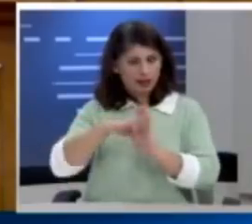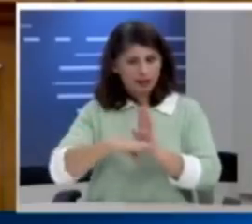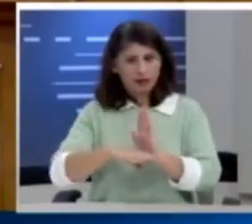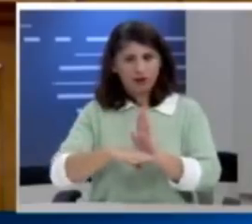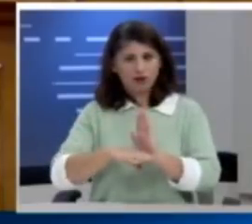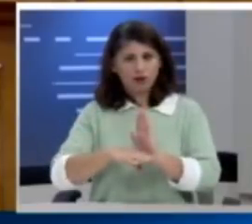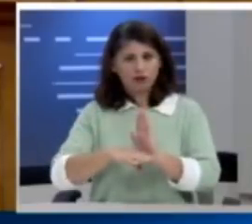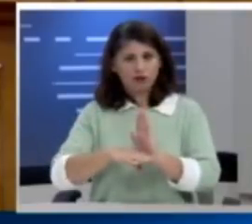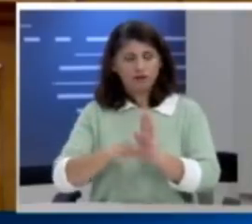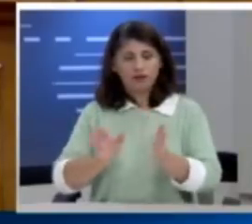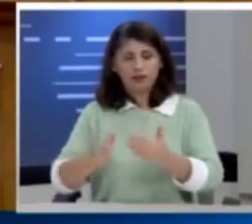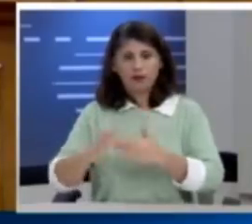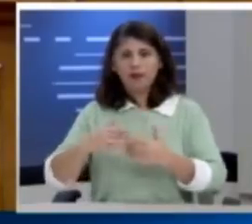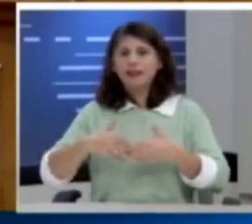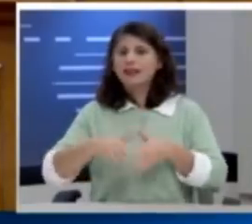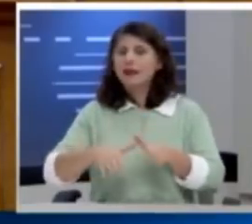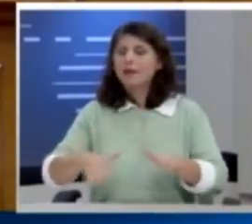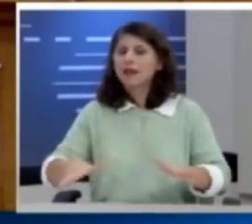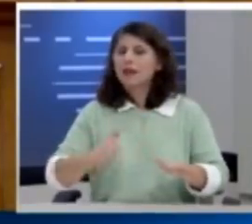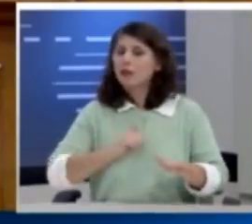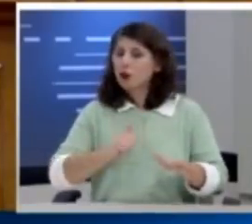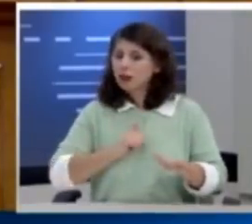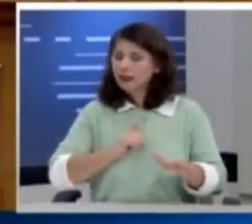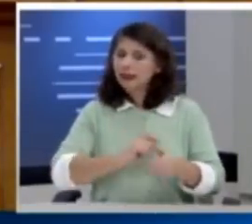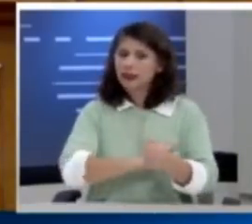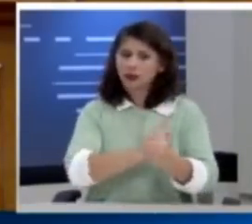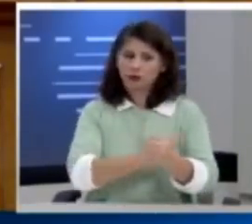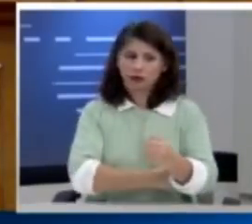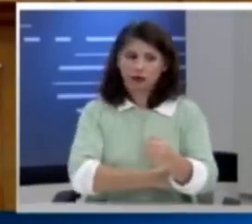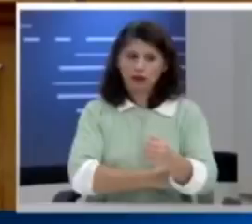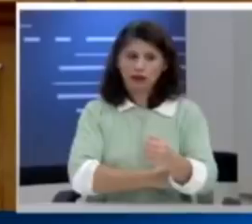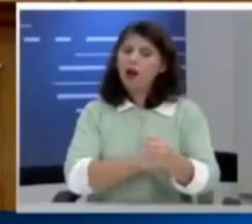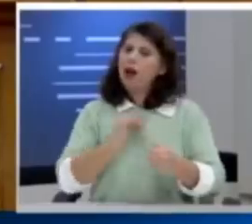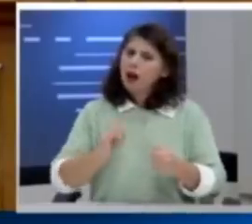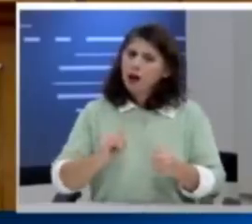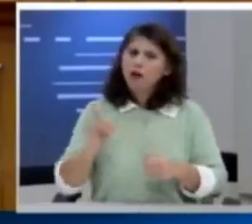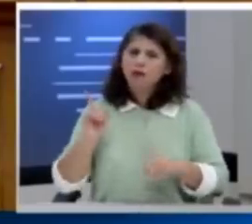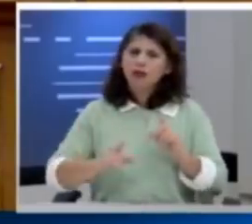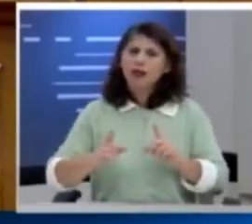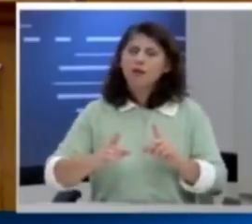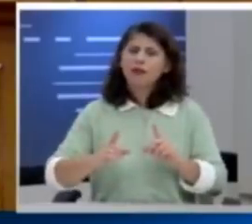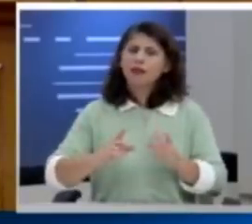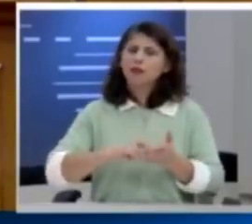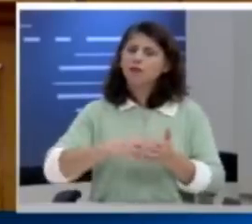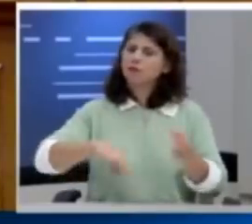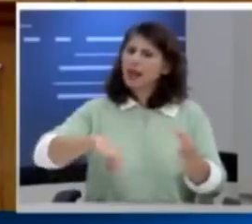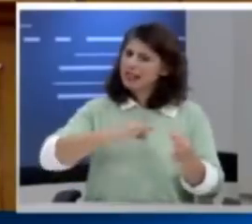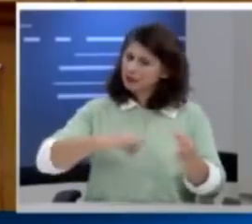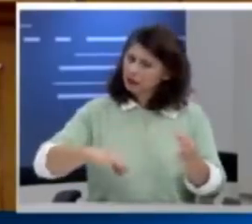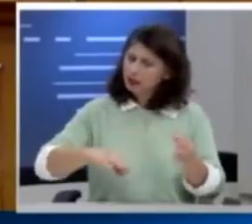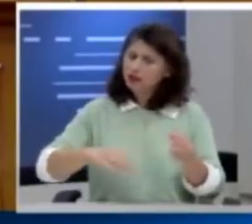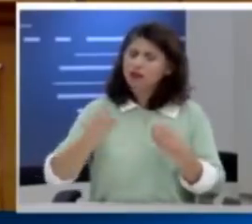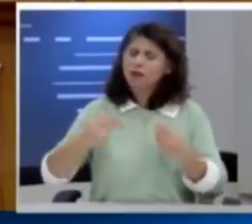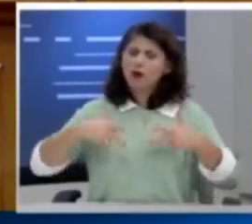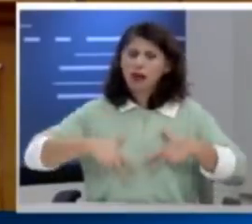συστήματος, τμήματα της καπιταλιστικής ιδιοκτησίας και εξουσίας, ακόμα και κάποιες πρεσβείες σε μια σειρά